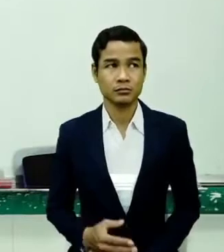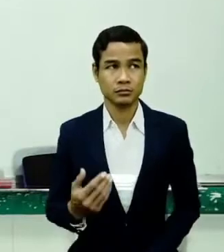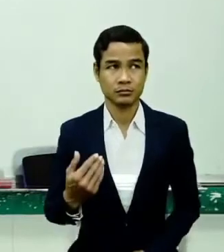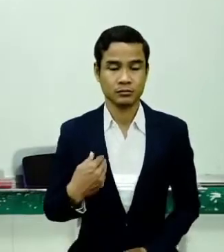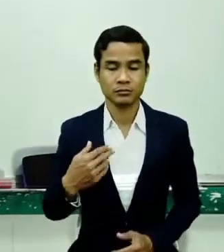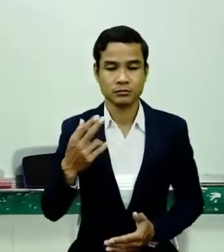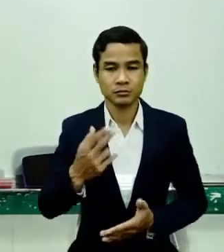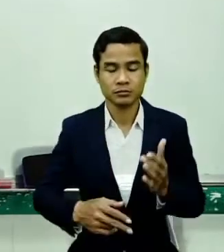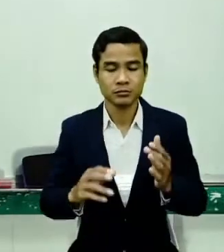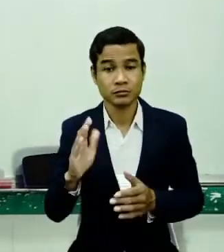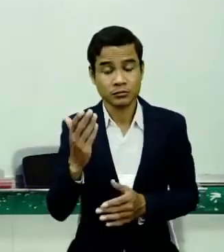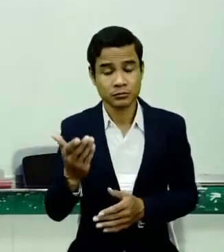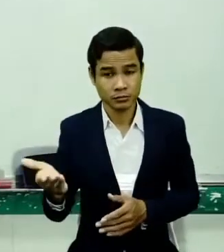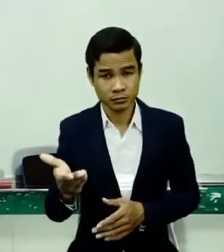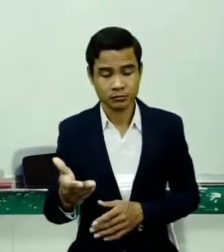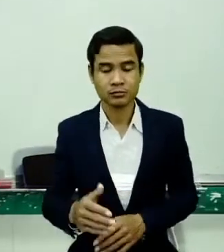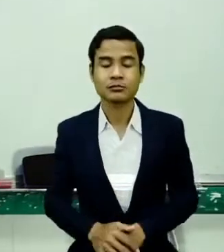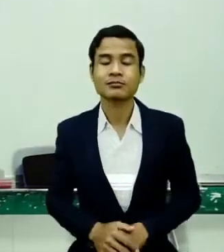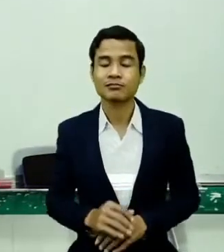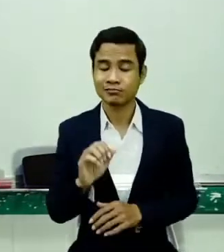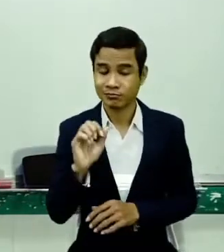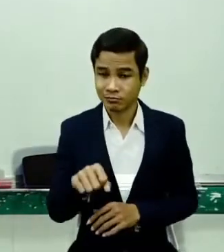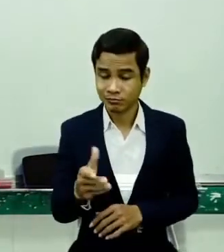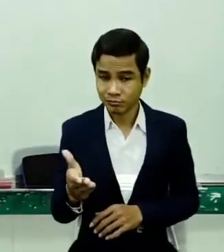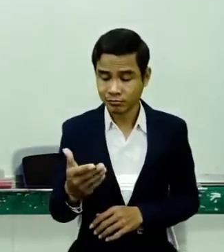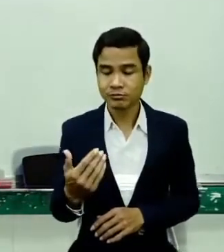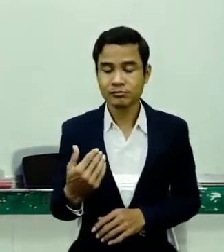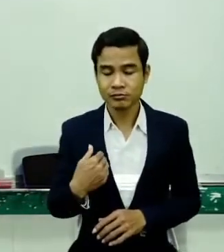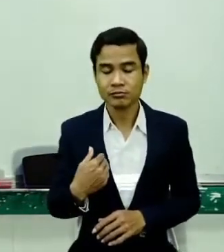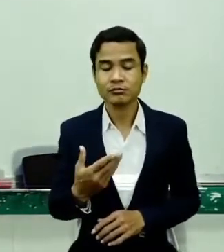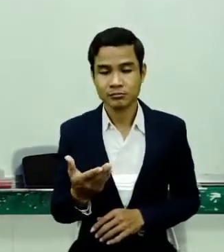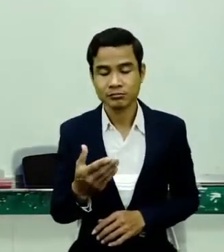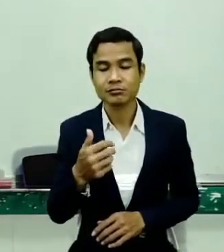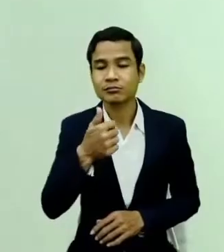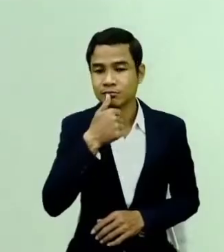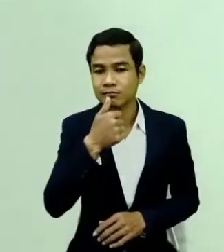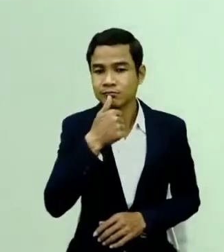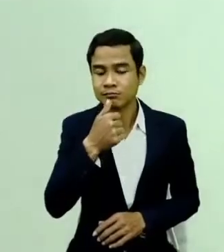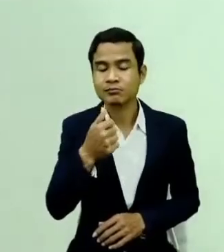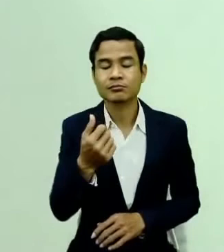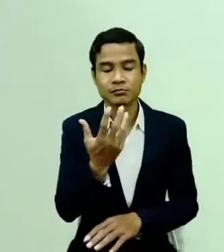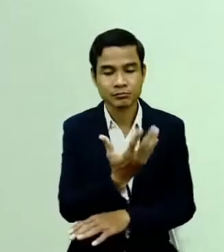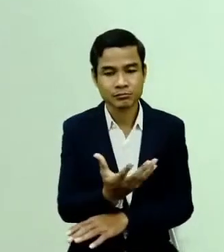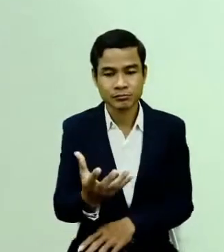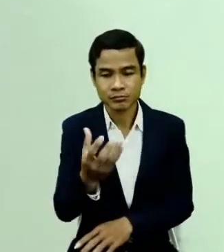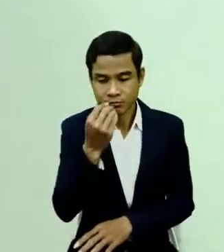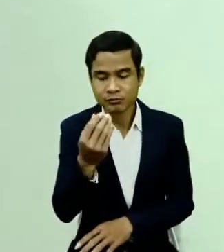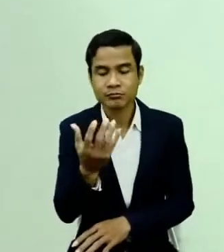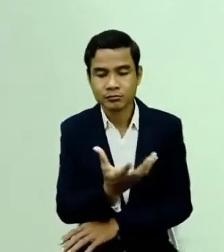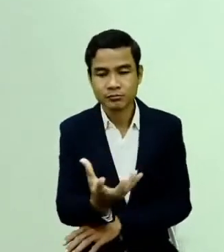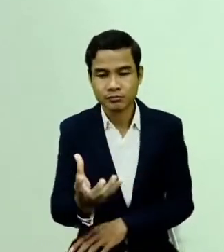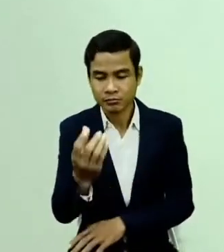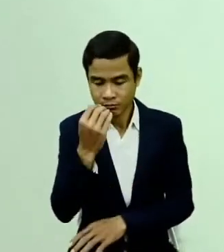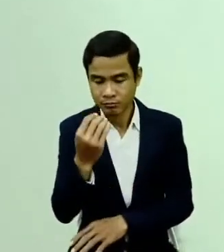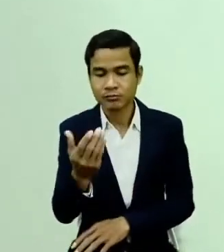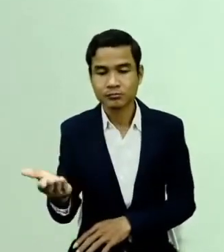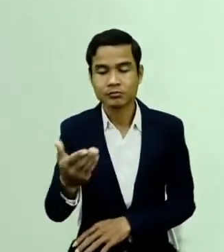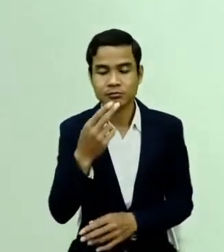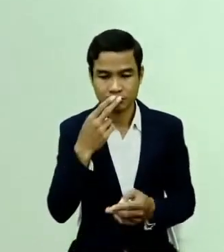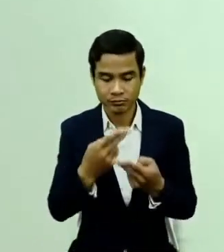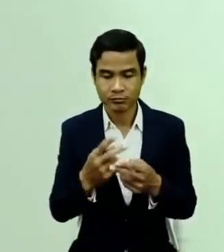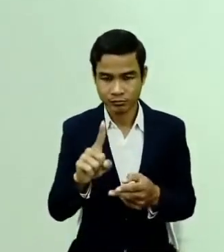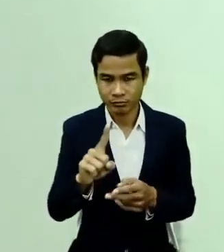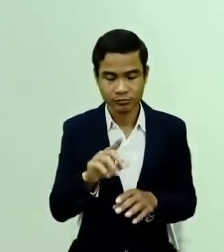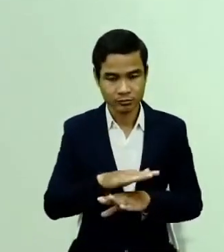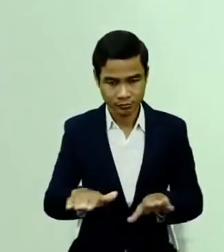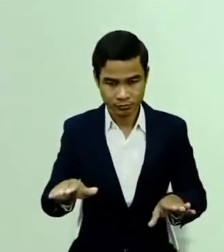មានអីខ្លះកូនហមាននំអាហារអ្នកគូដាក់អាហារតែម្ដងកូនណាពួកយើងឆ្លើយតែមួយហ្នឹងឲ្